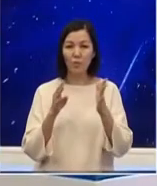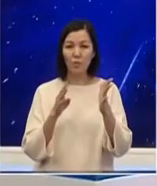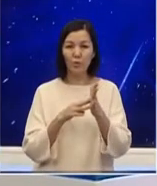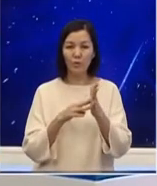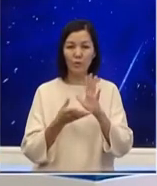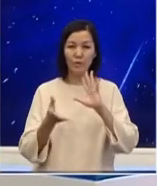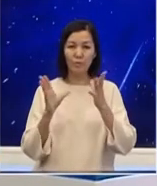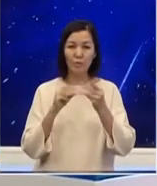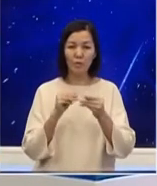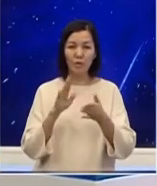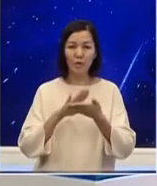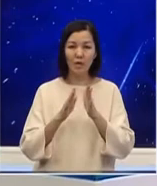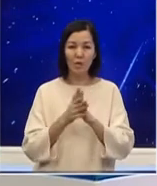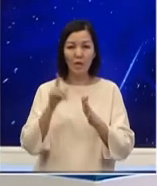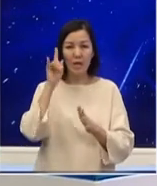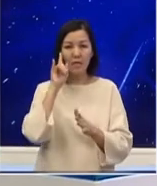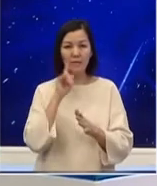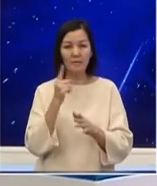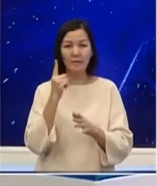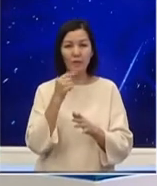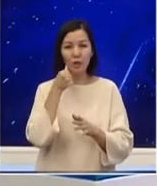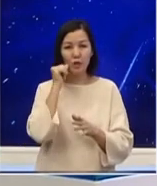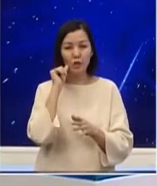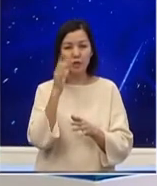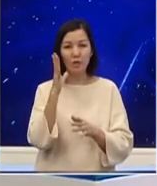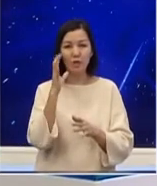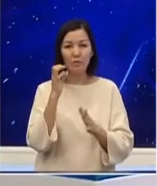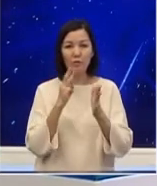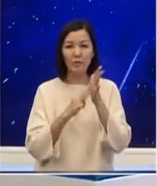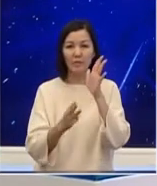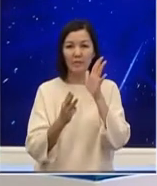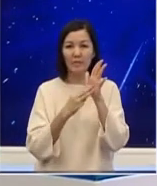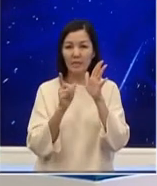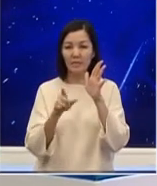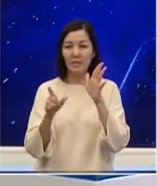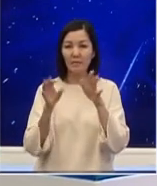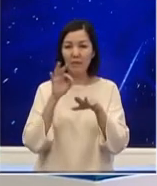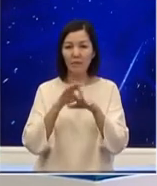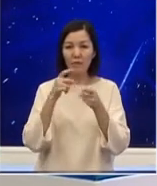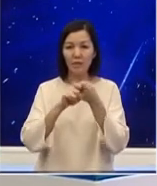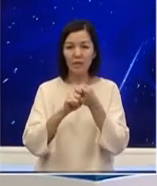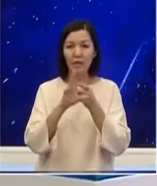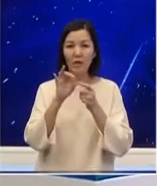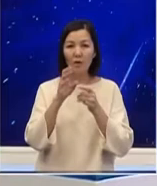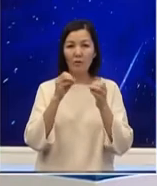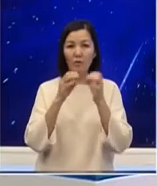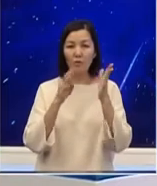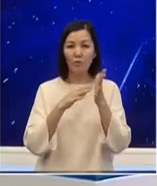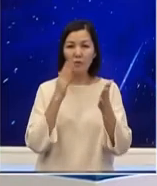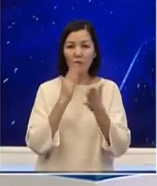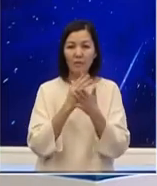Коронавирус бойынша елдегі ахуал. Қазақстанда бір тәулікте 588 адамнан тәж вирус анықталды. Ал COVID-19 белгілері